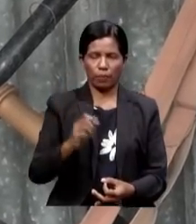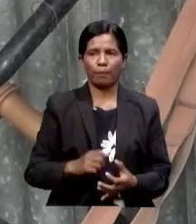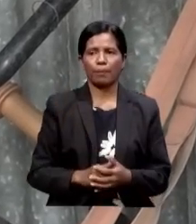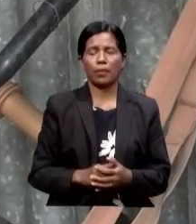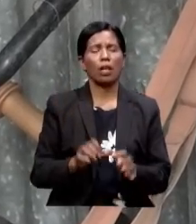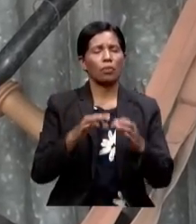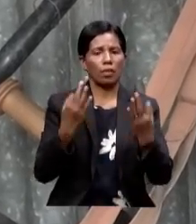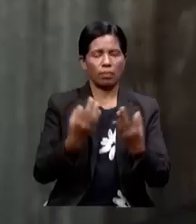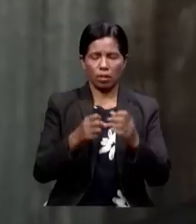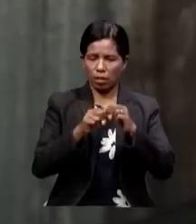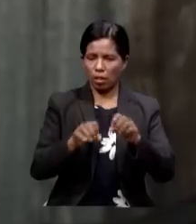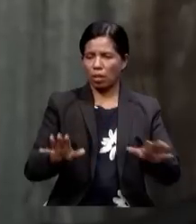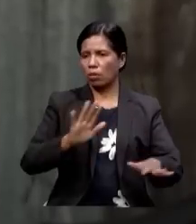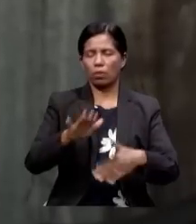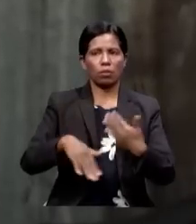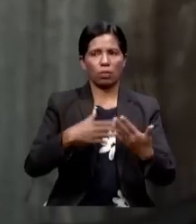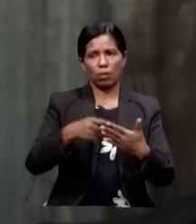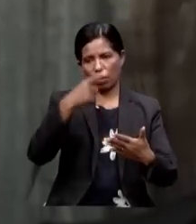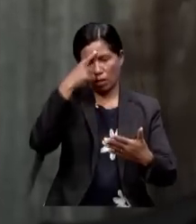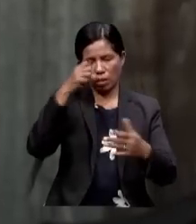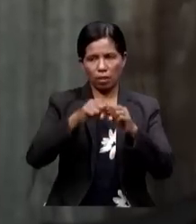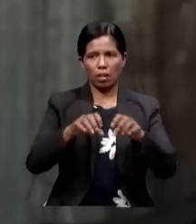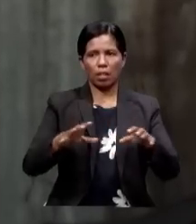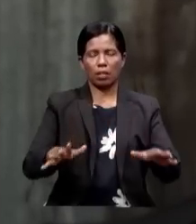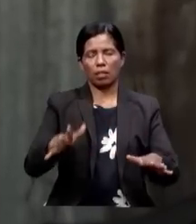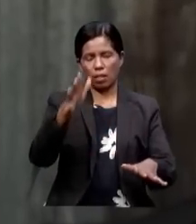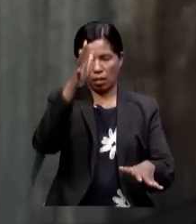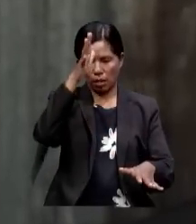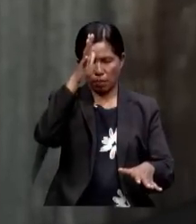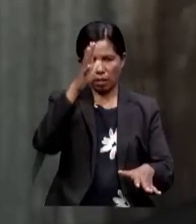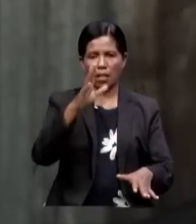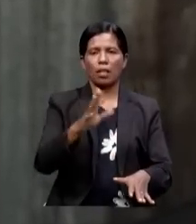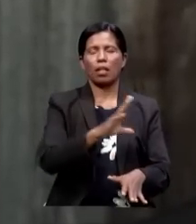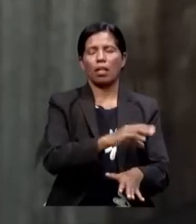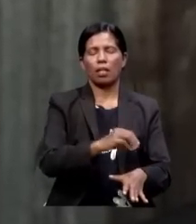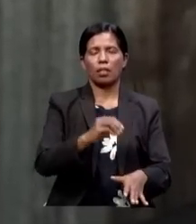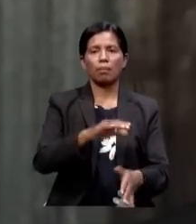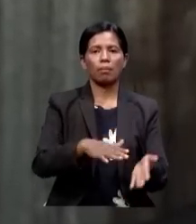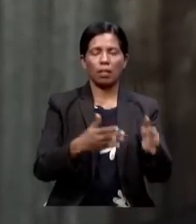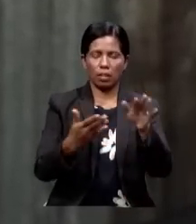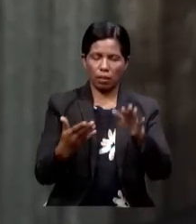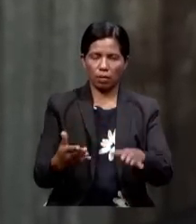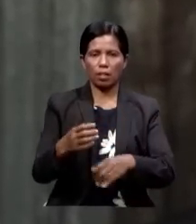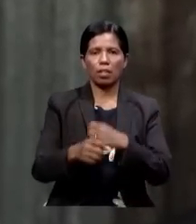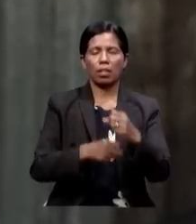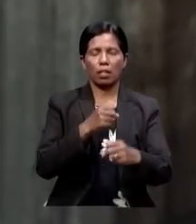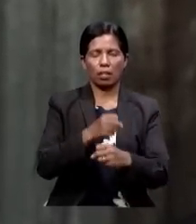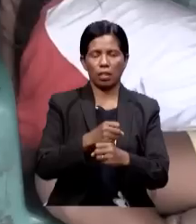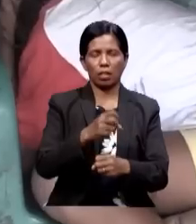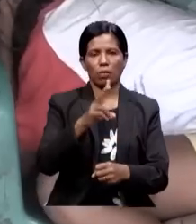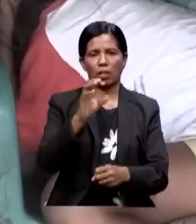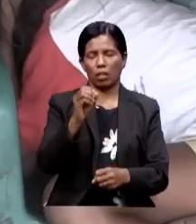Familia ne lakon bototu, tambalakong ona aman Martinho Ribeiro ia tinang ring rua sanu